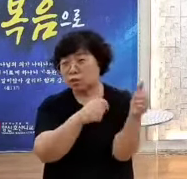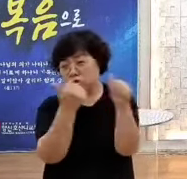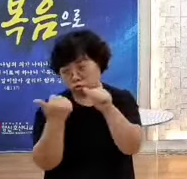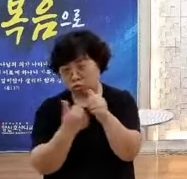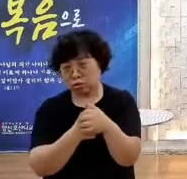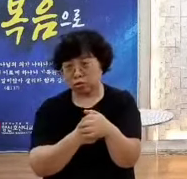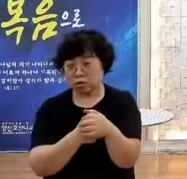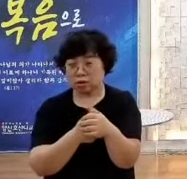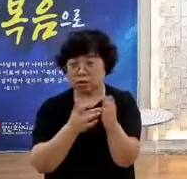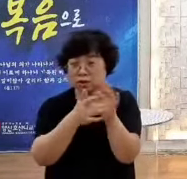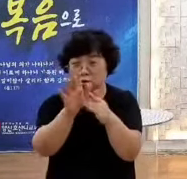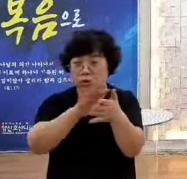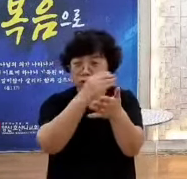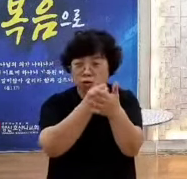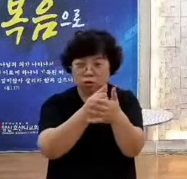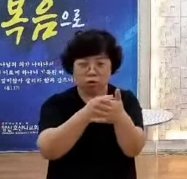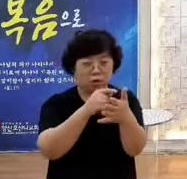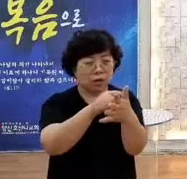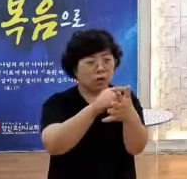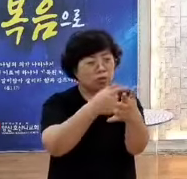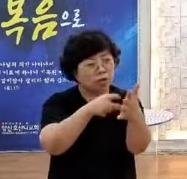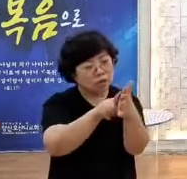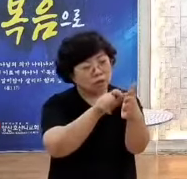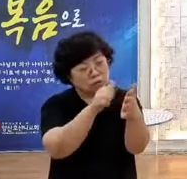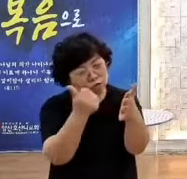없어요. 전혀 경건하지 않을 때,